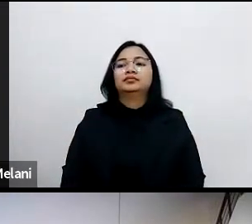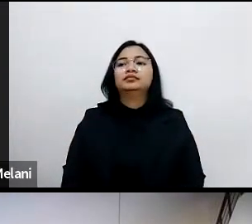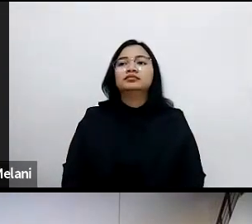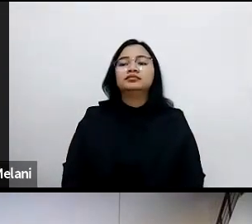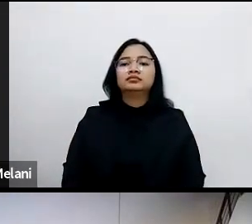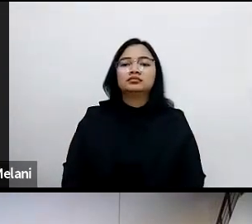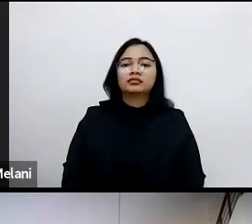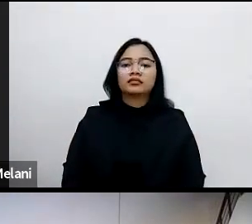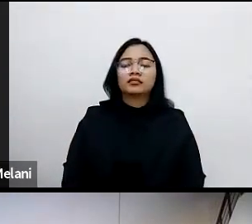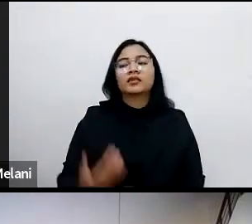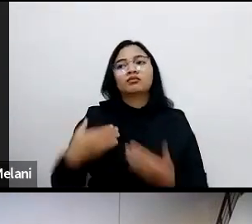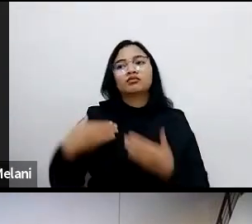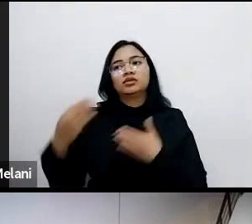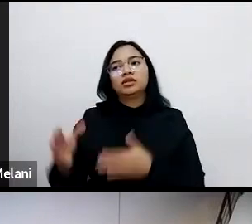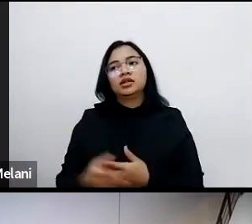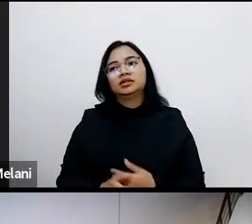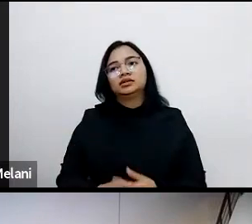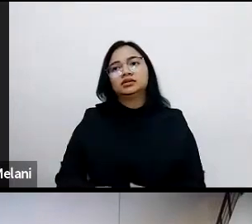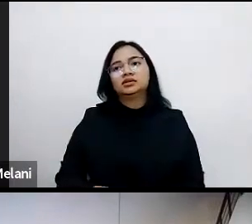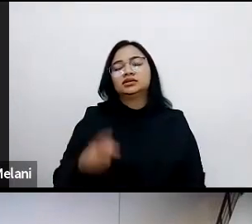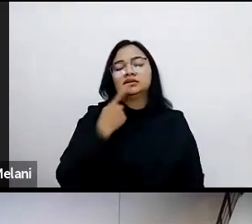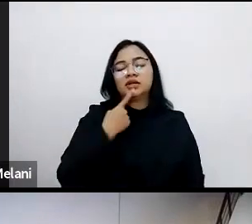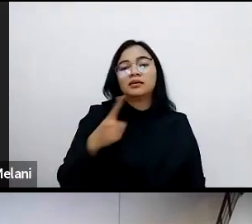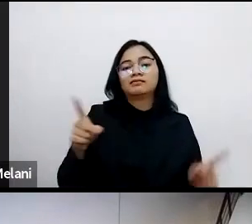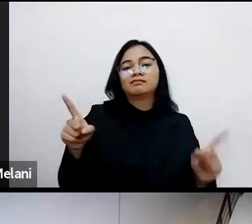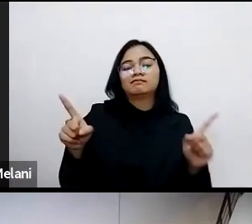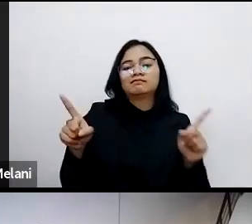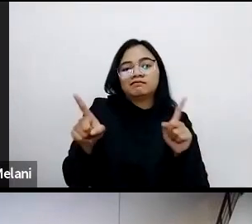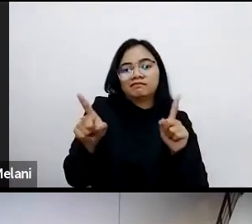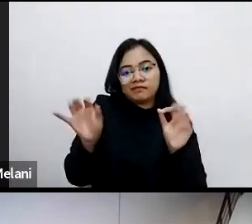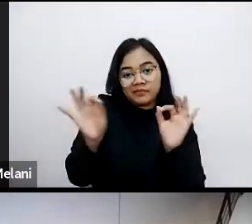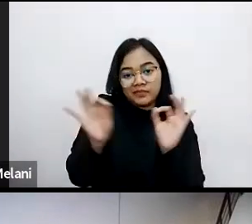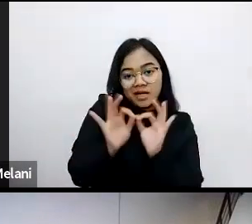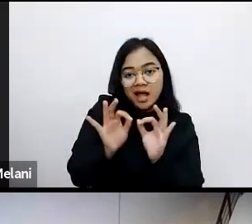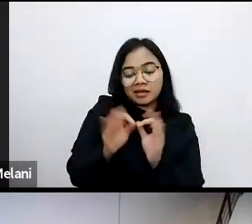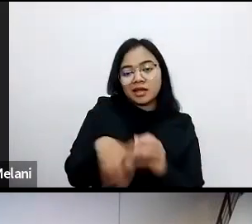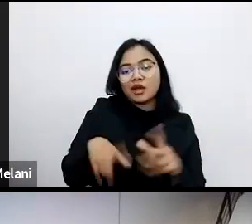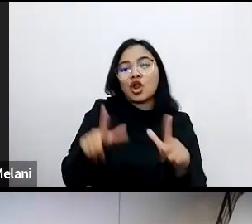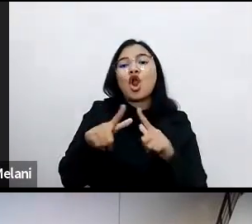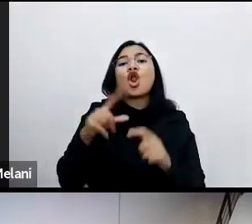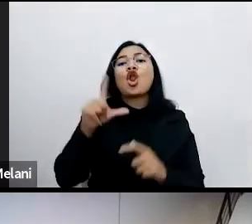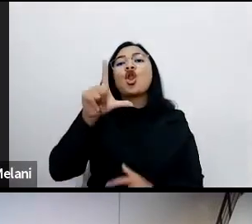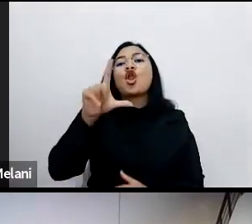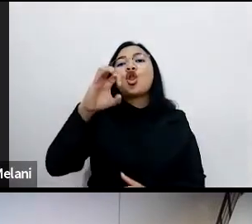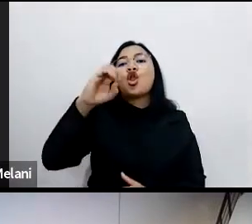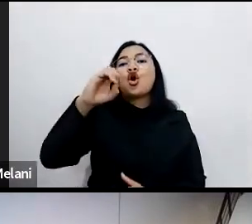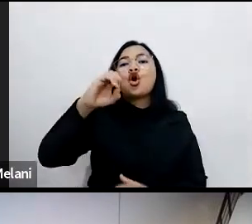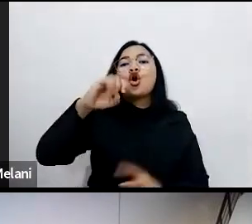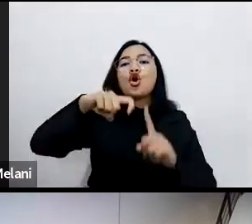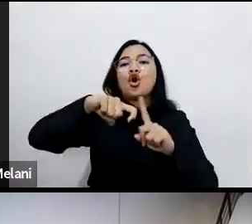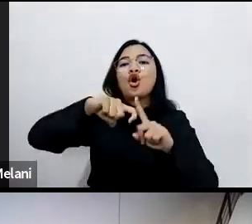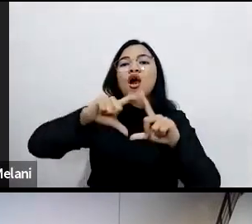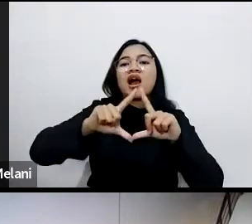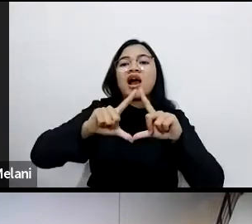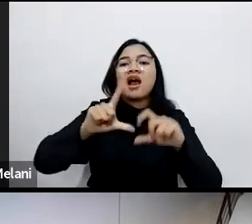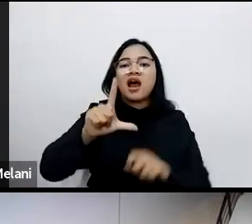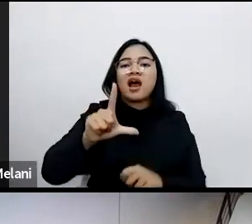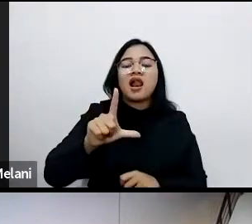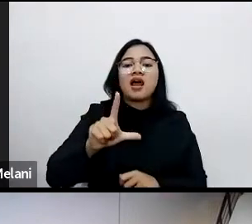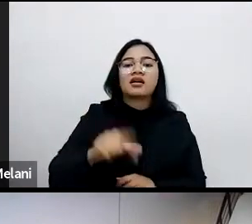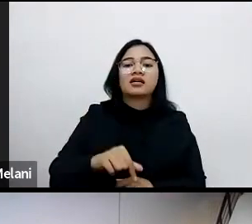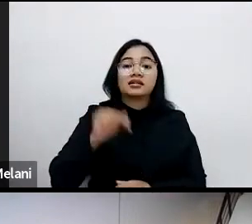Kemudian terkait dengan pendekatan lokal, saya pikir perlu ya, karena di Unipa ini kami menerima